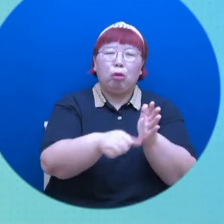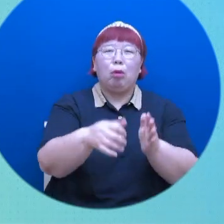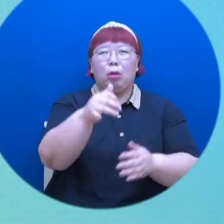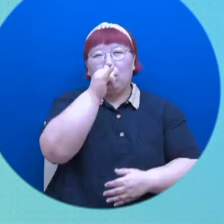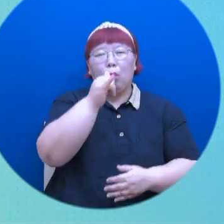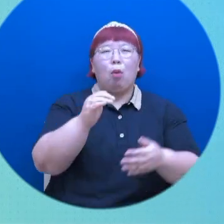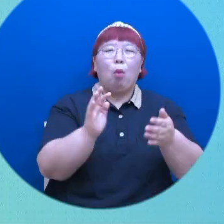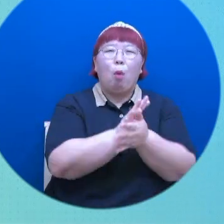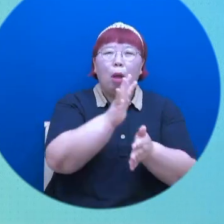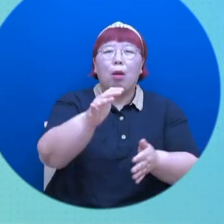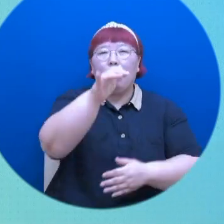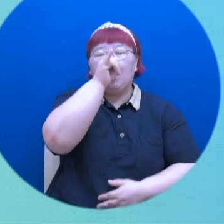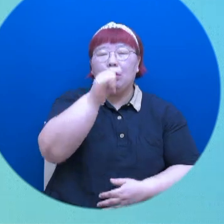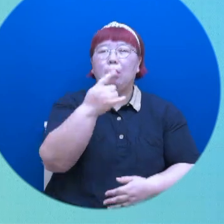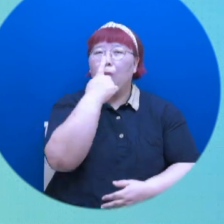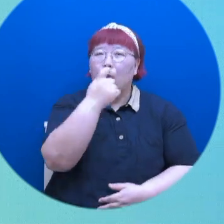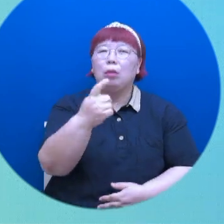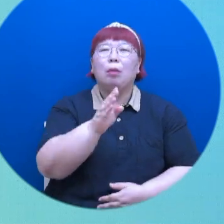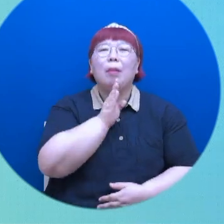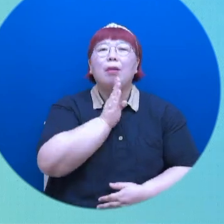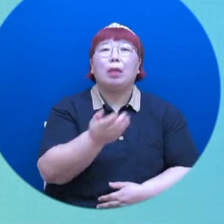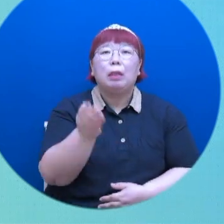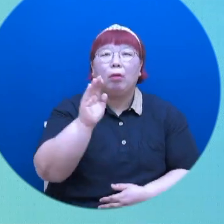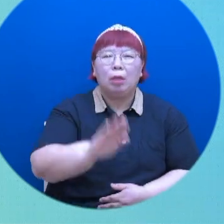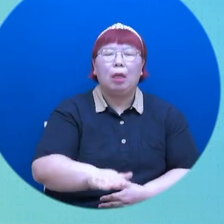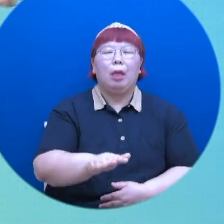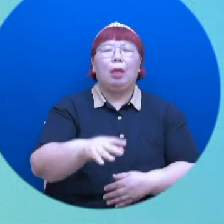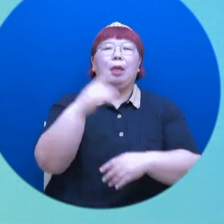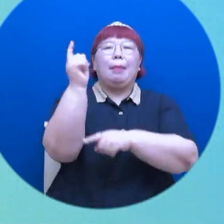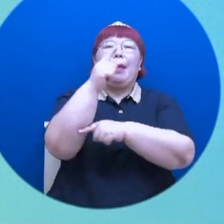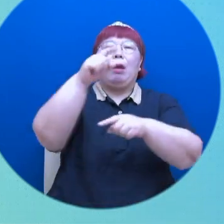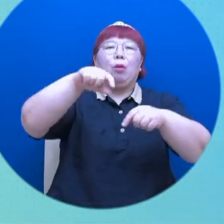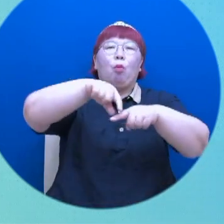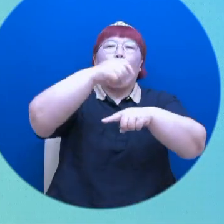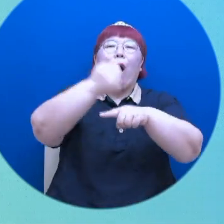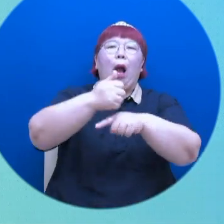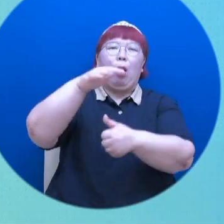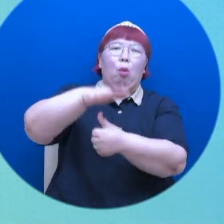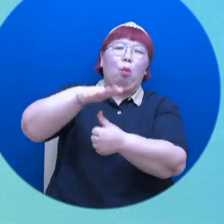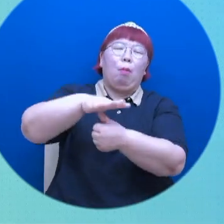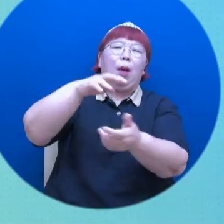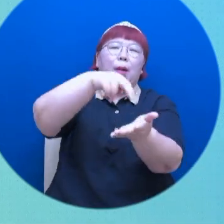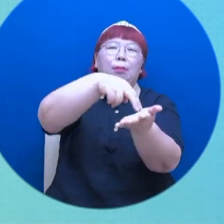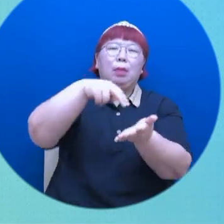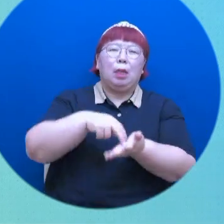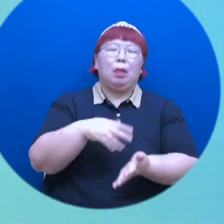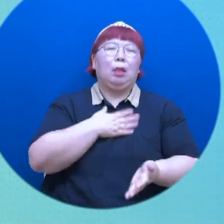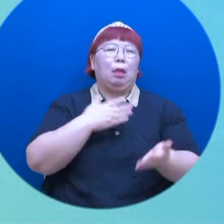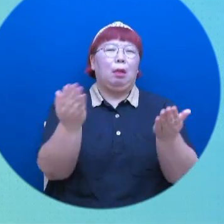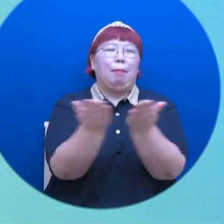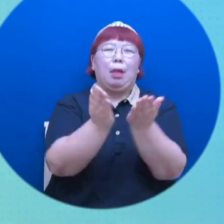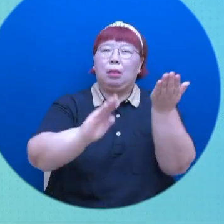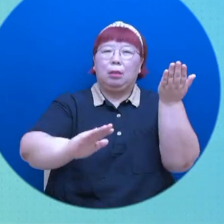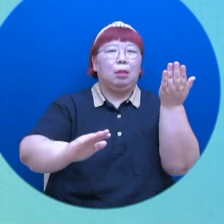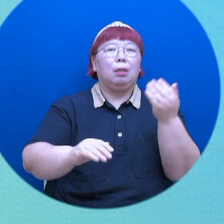화려합니다. 그러나 다윗에게는 어때요? 맞지가 않아요.